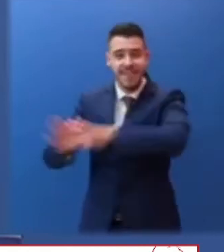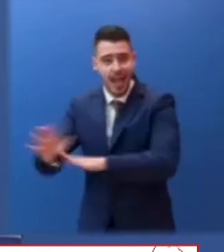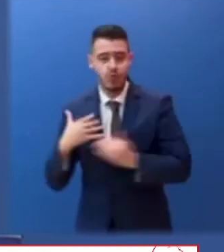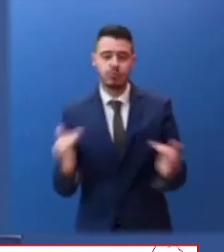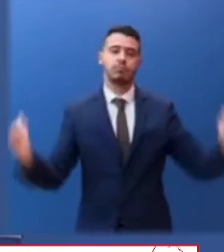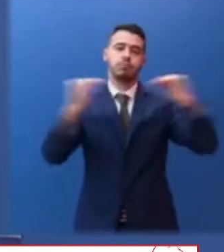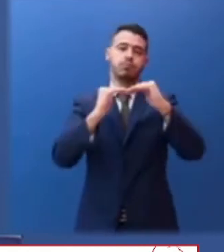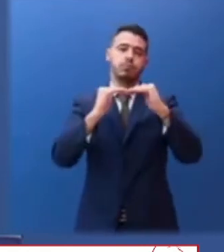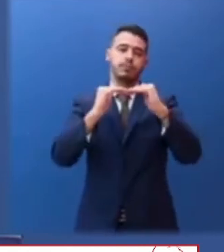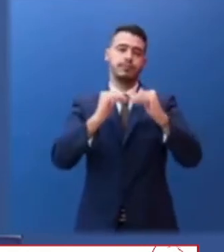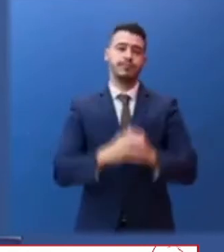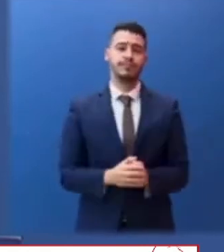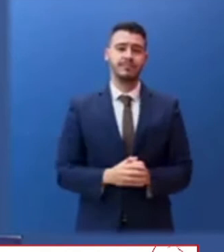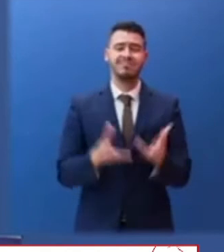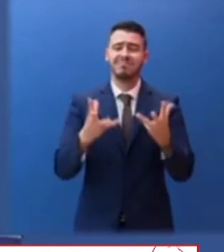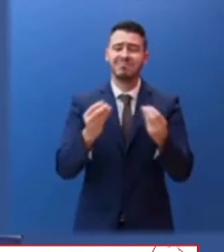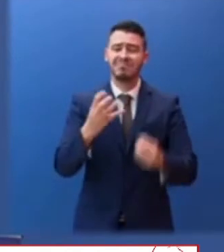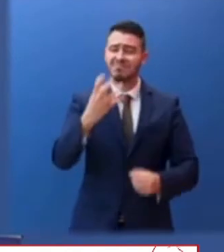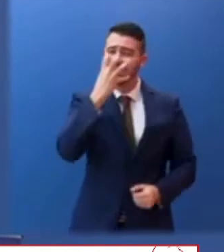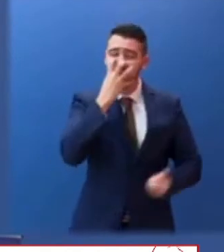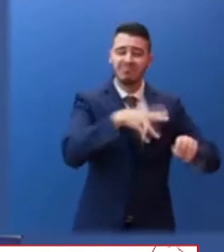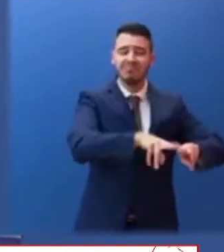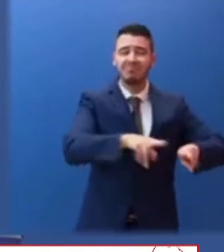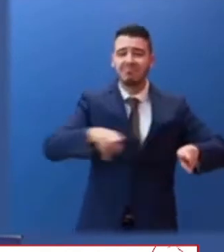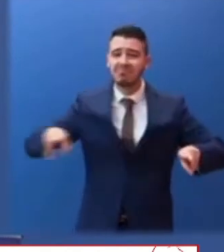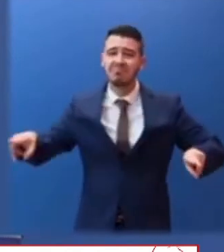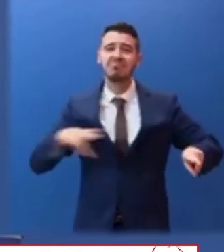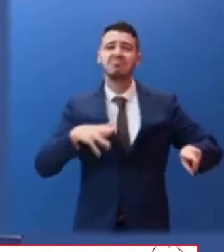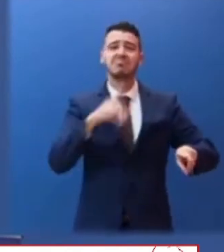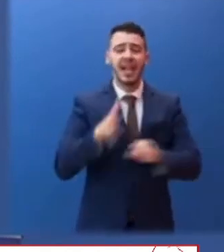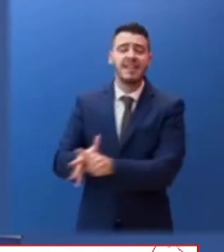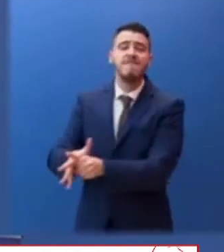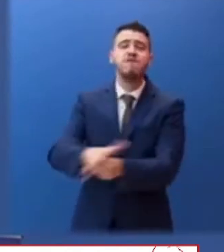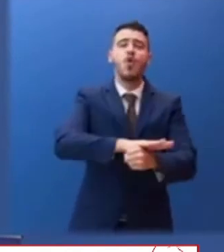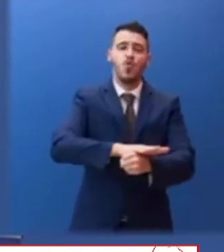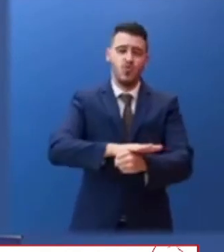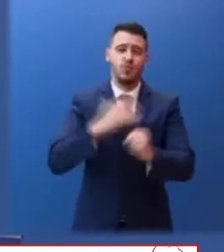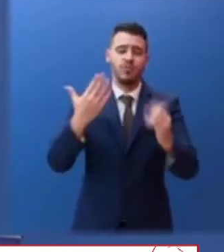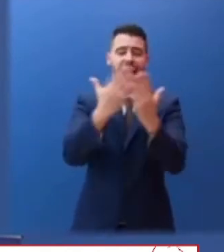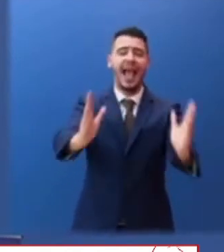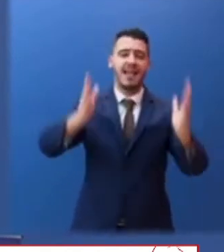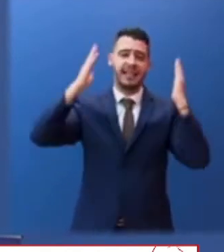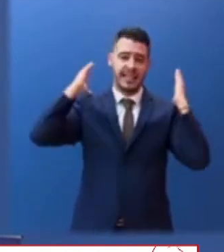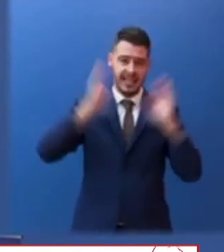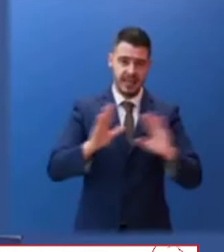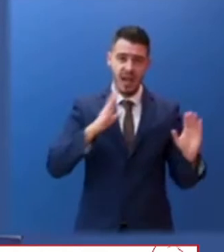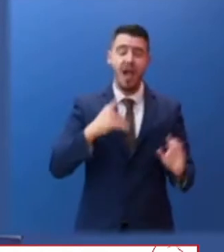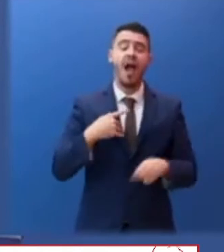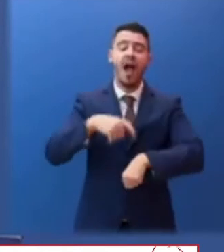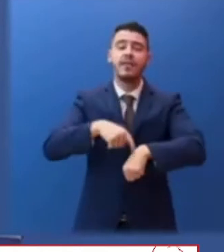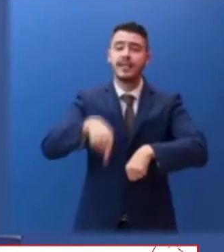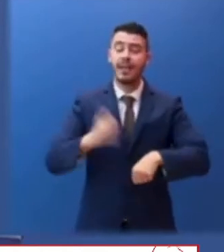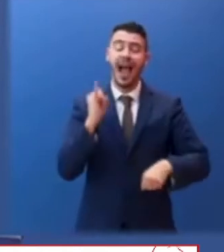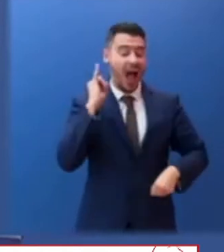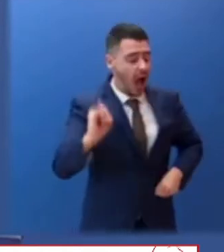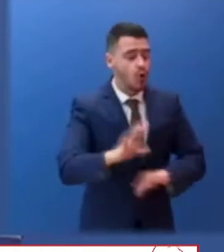Ωστόσο, με τόσο μεγάλο αριθμό διασωληνωμένων συνανθρώπων μας και κατελημμένων κλινών ΜΕΘ, εξακολουθεί να υπάρχει πίεση